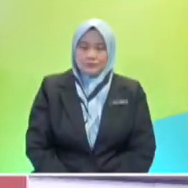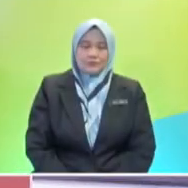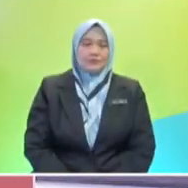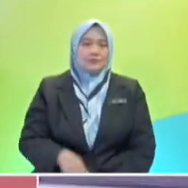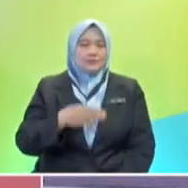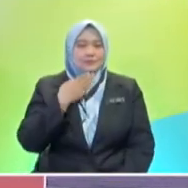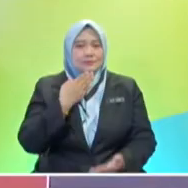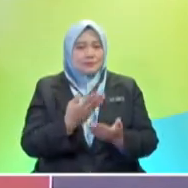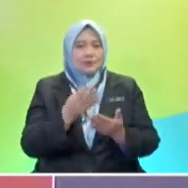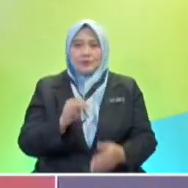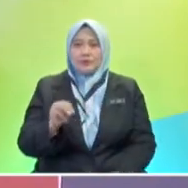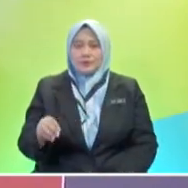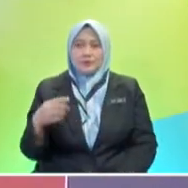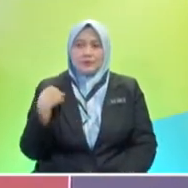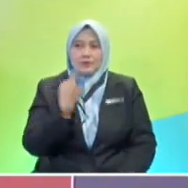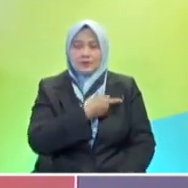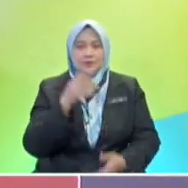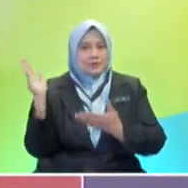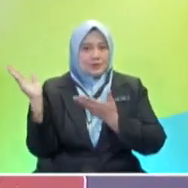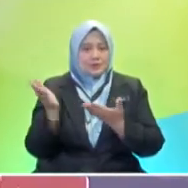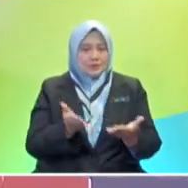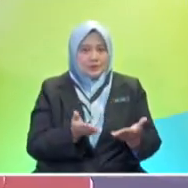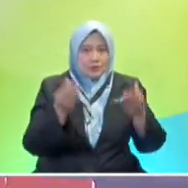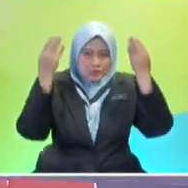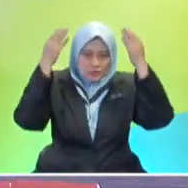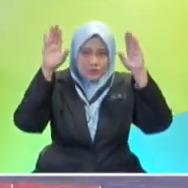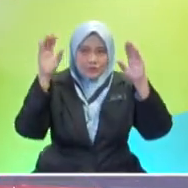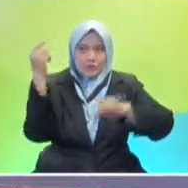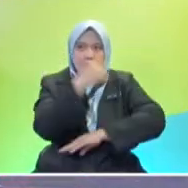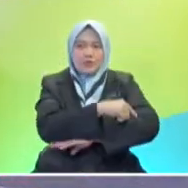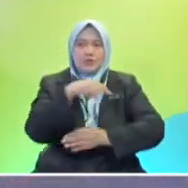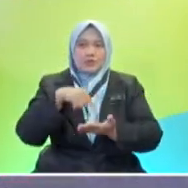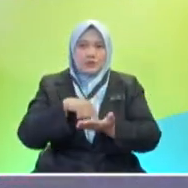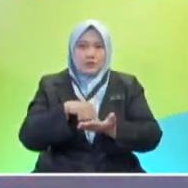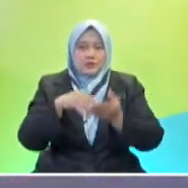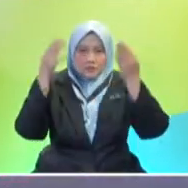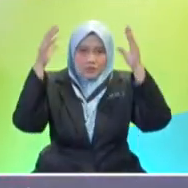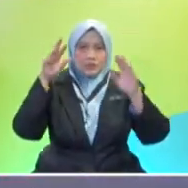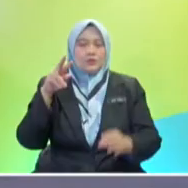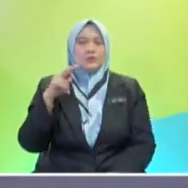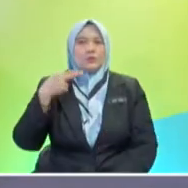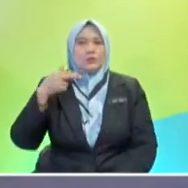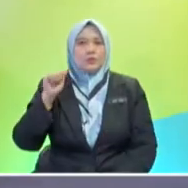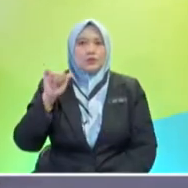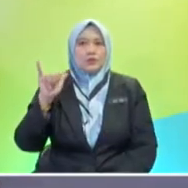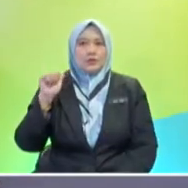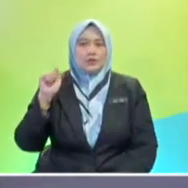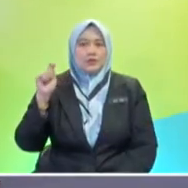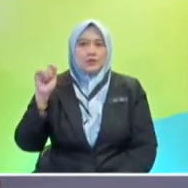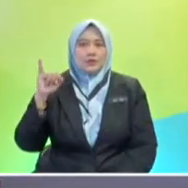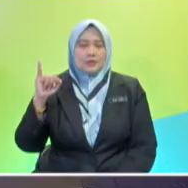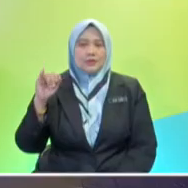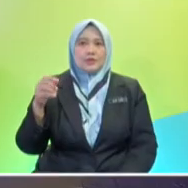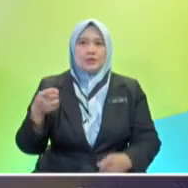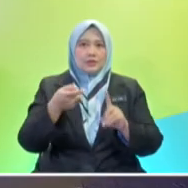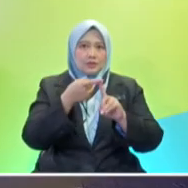Baiklah murid-murid, jom kita nak persilakan cikgu kita hari ini iaitu Cikgu Nur Hayati Mak Zain dari Sekolah Kebangsaan Seksyen 18 Shah Alam. Hai